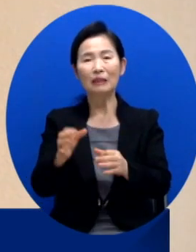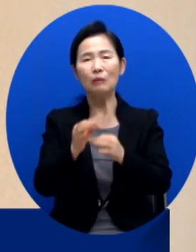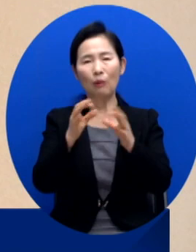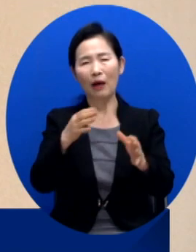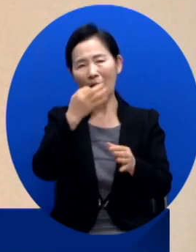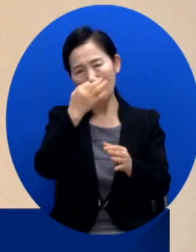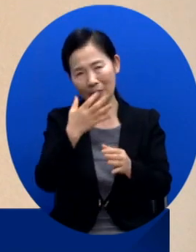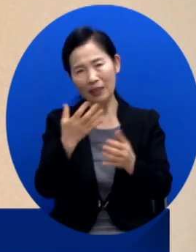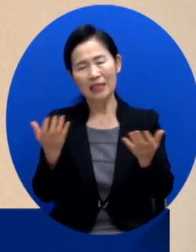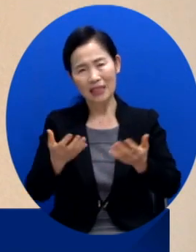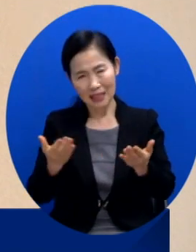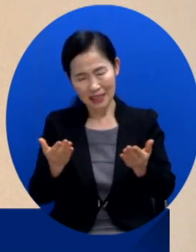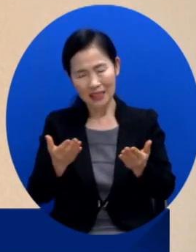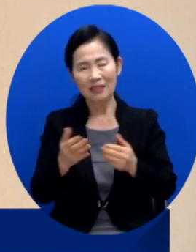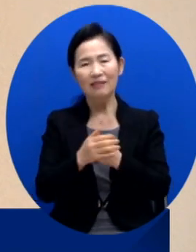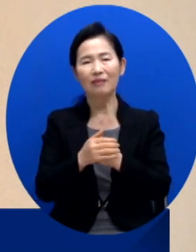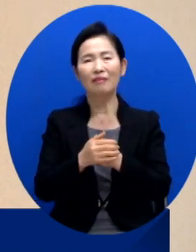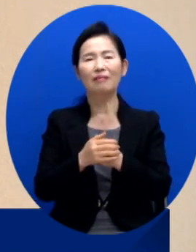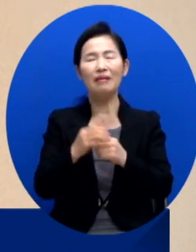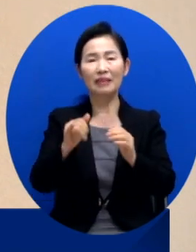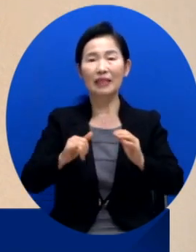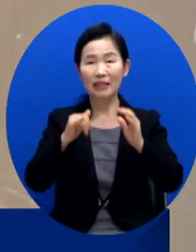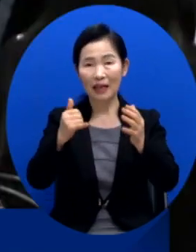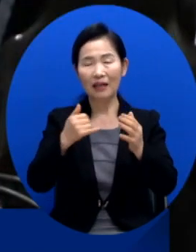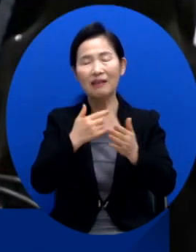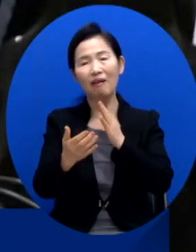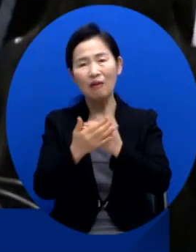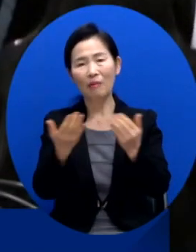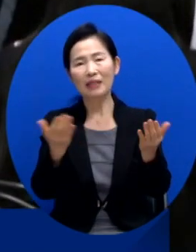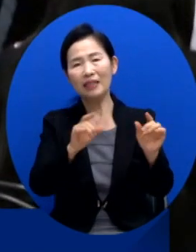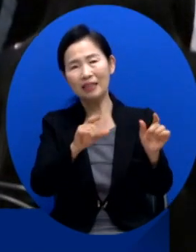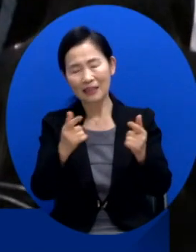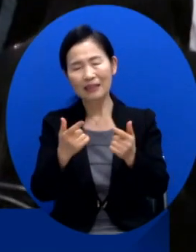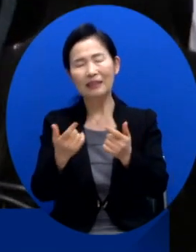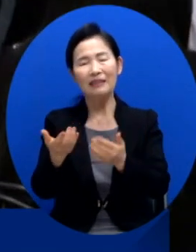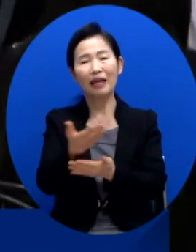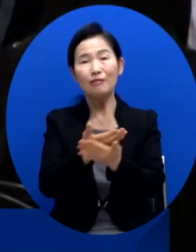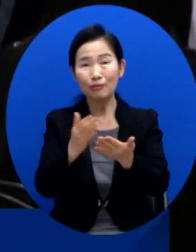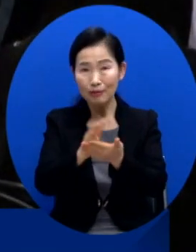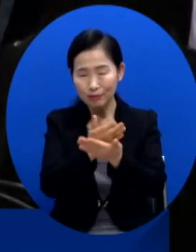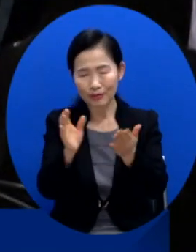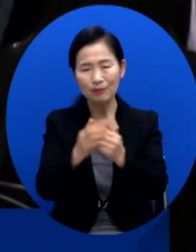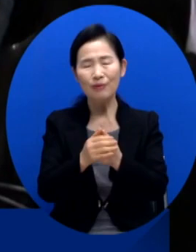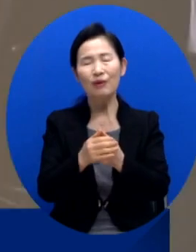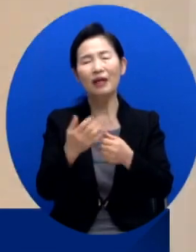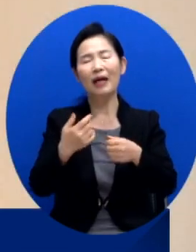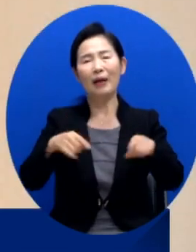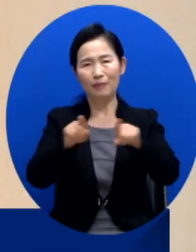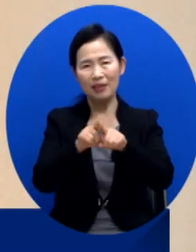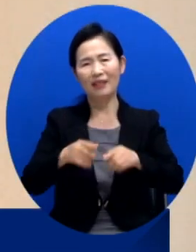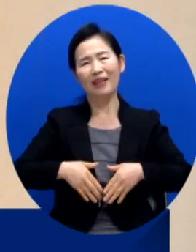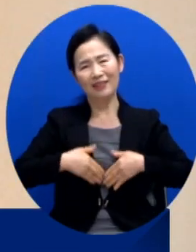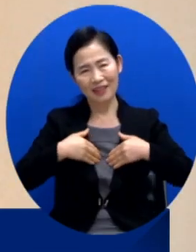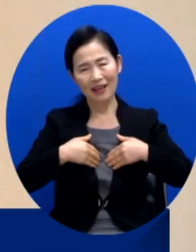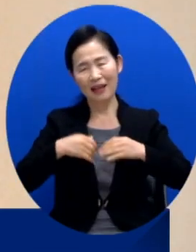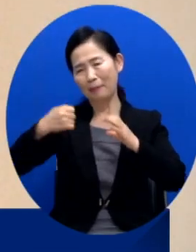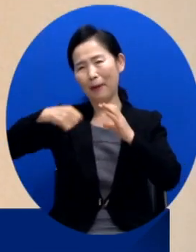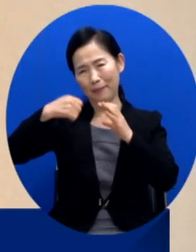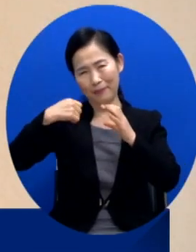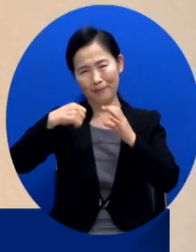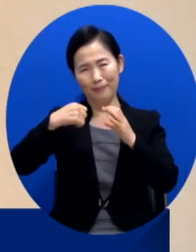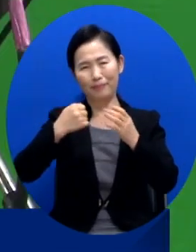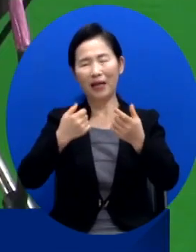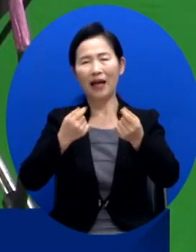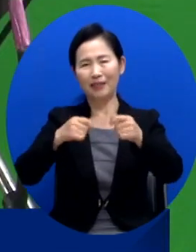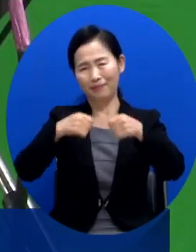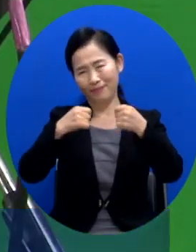그런 성도로서 많이 느끼던 세상에서 많이 경험했던 것들을 나누면서 식사 한번 꼭 따뜻하게 같이 밥 먹었으면 하는 그런